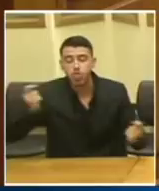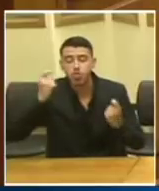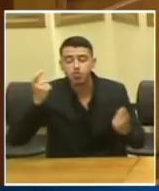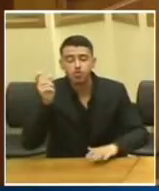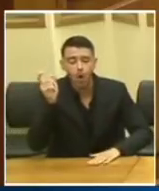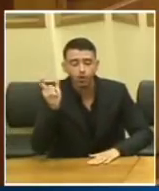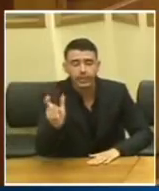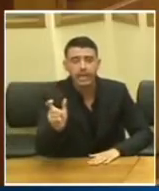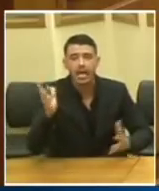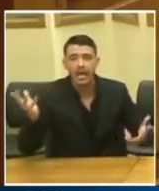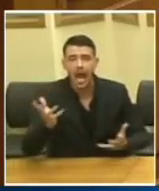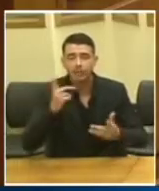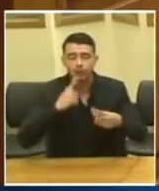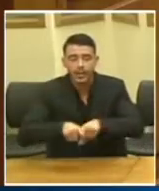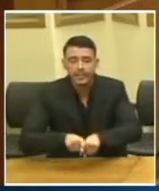ethnicity.